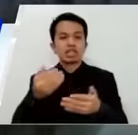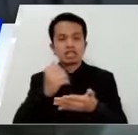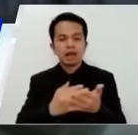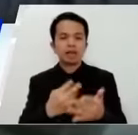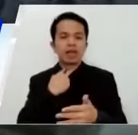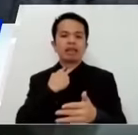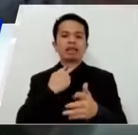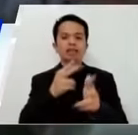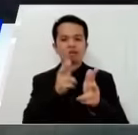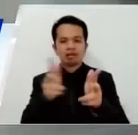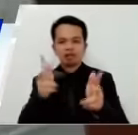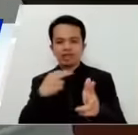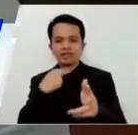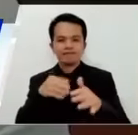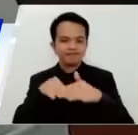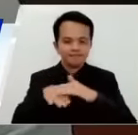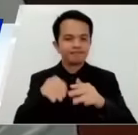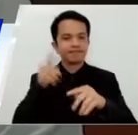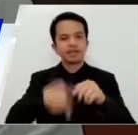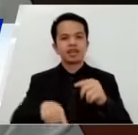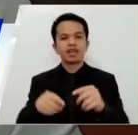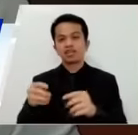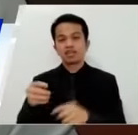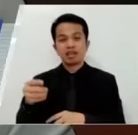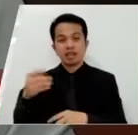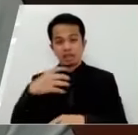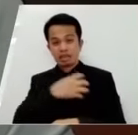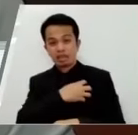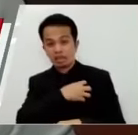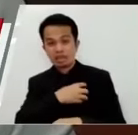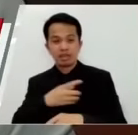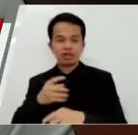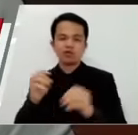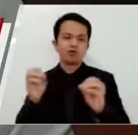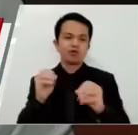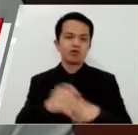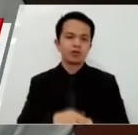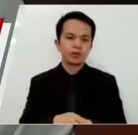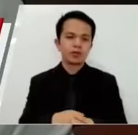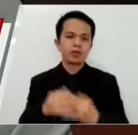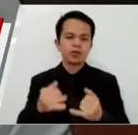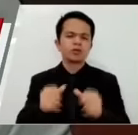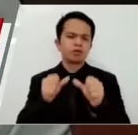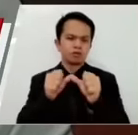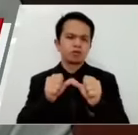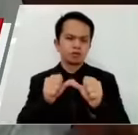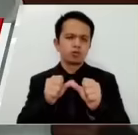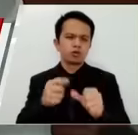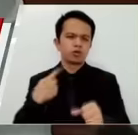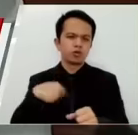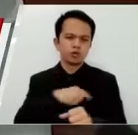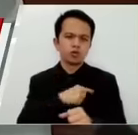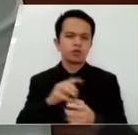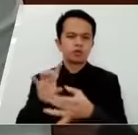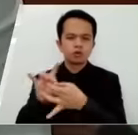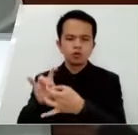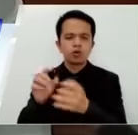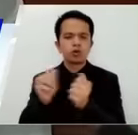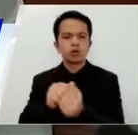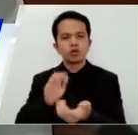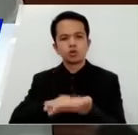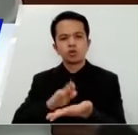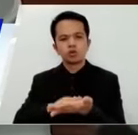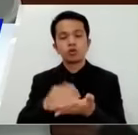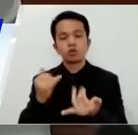gwardiya, wala nagtatraffic dito. I think talagang tutuloy-tuloy pa rin po namin yung coordination with the school. Kakausapin po namin